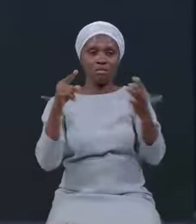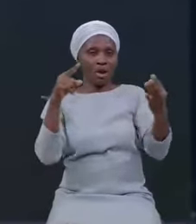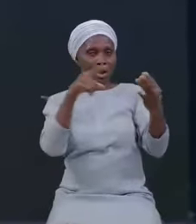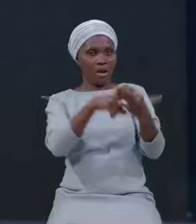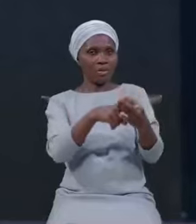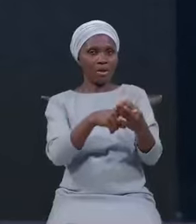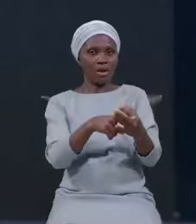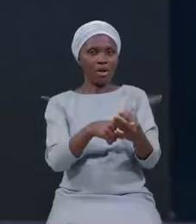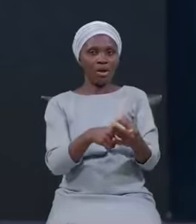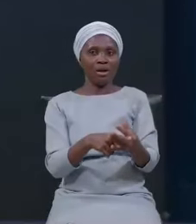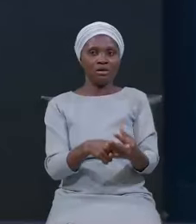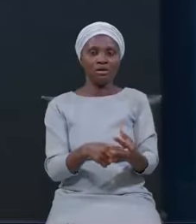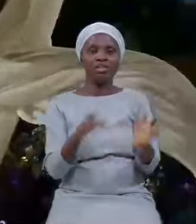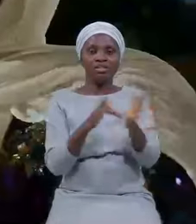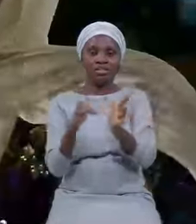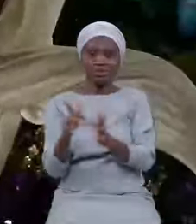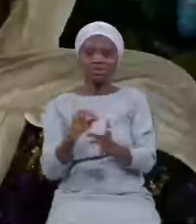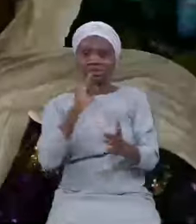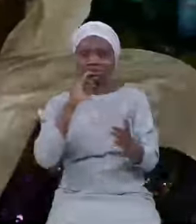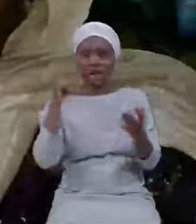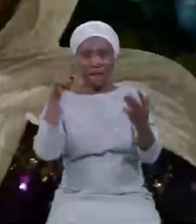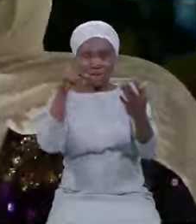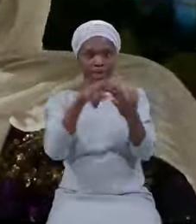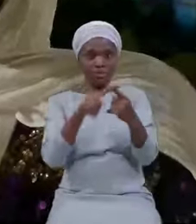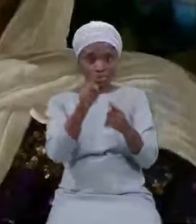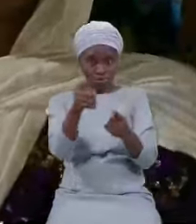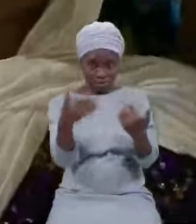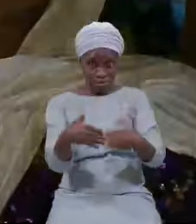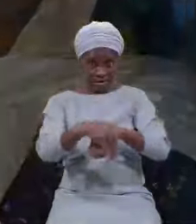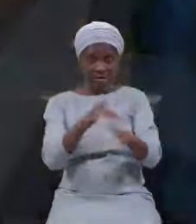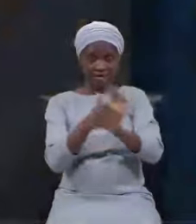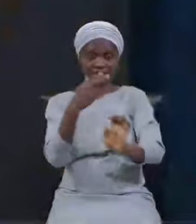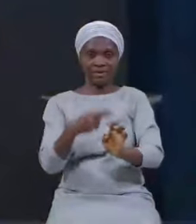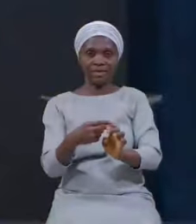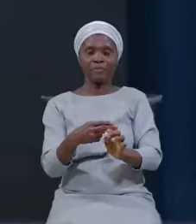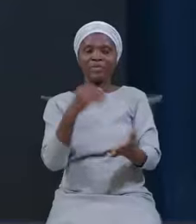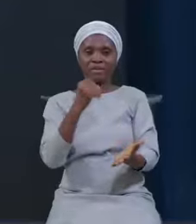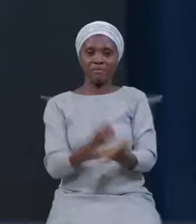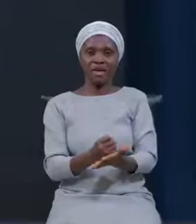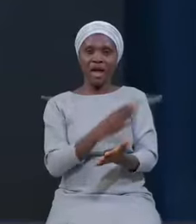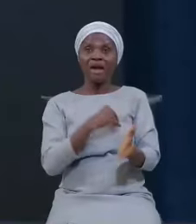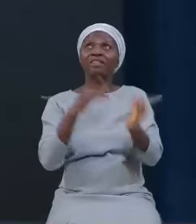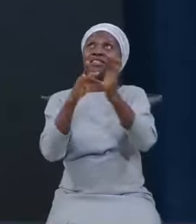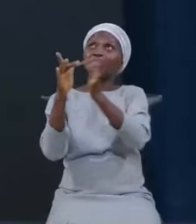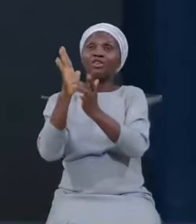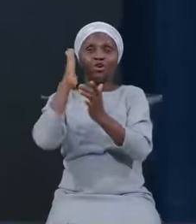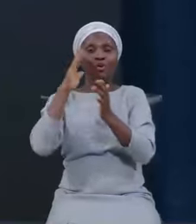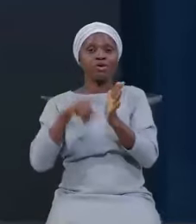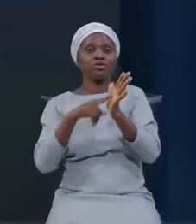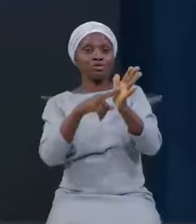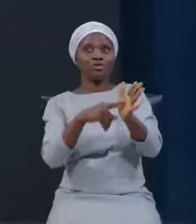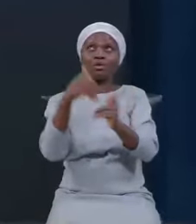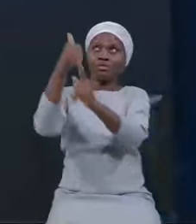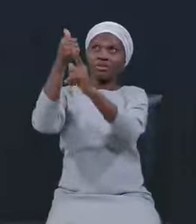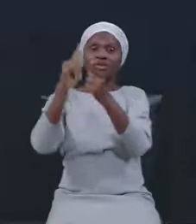Jésus t'apparaît ce soir. Jésus va se révéler à toi ce soir en tant que sauveur, comme